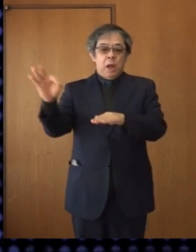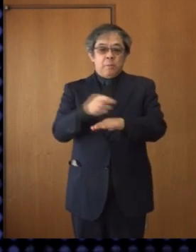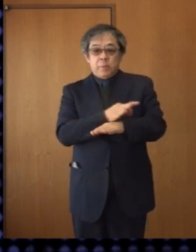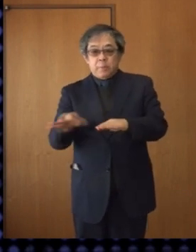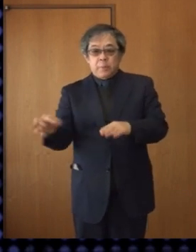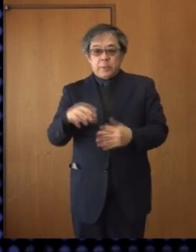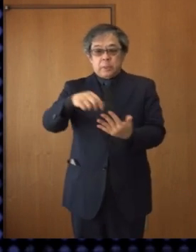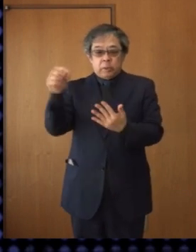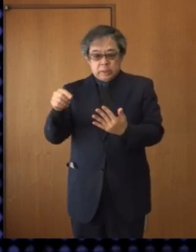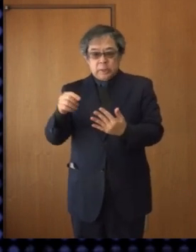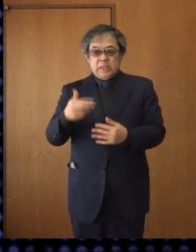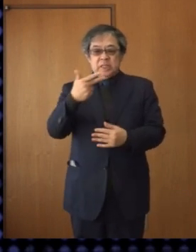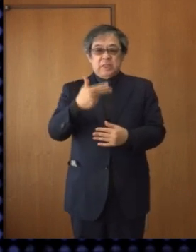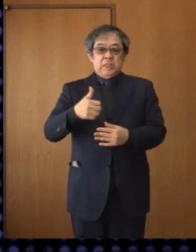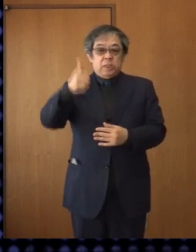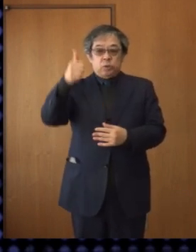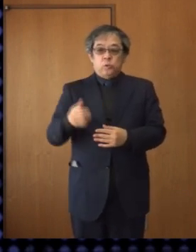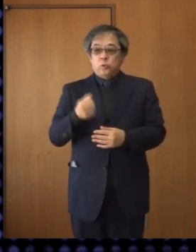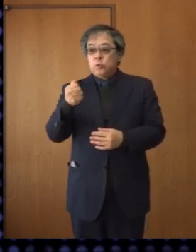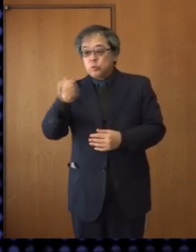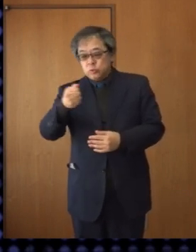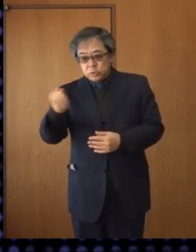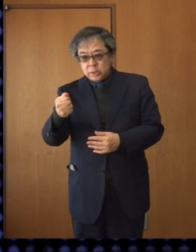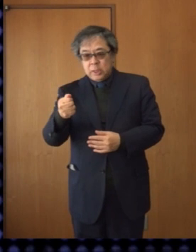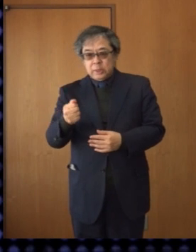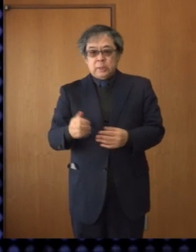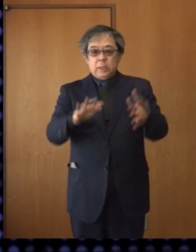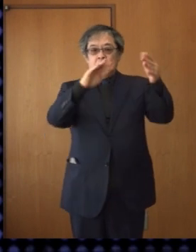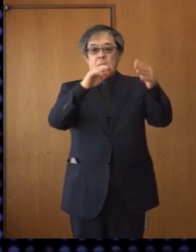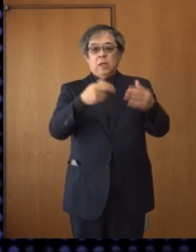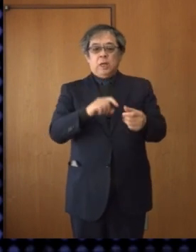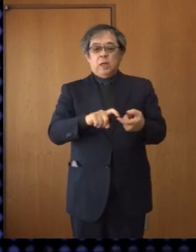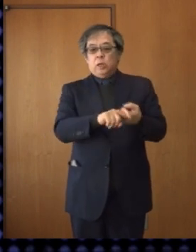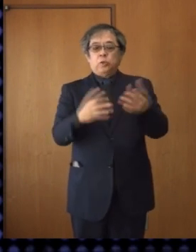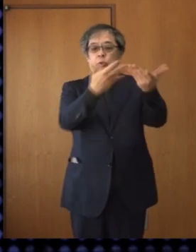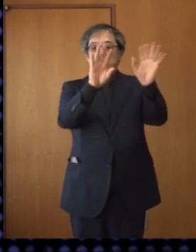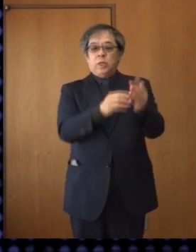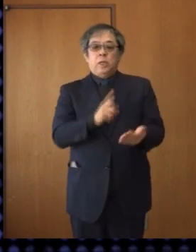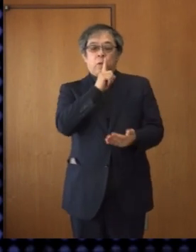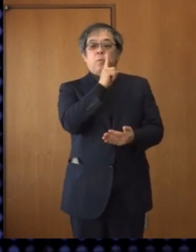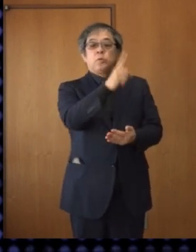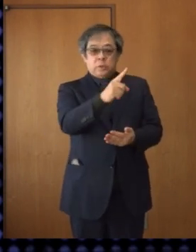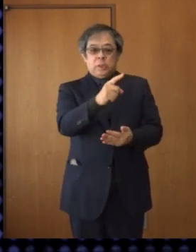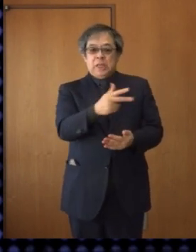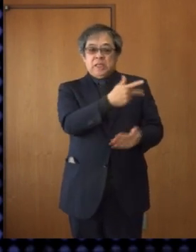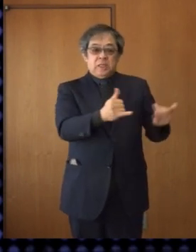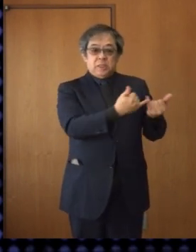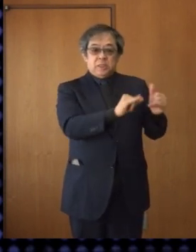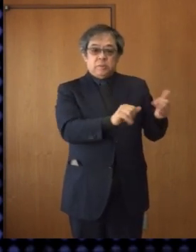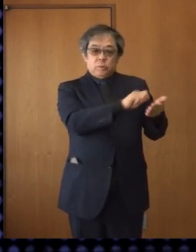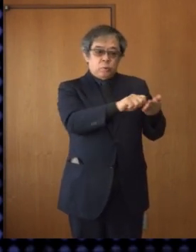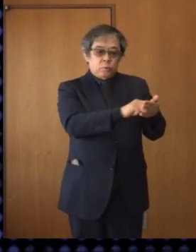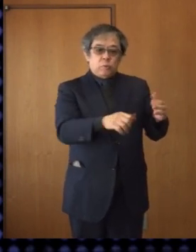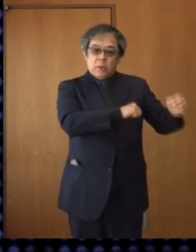のニュース取材や教団への直接申し入れ、市民による署名運動などが取